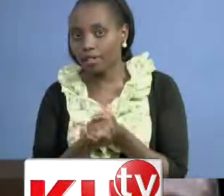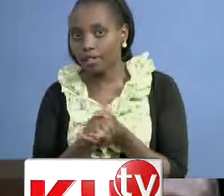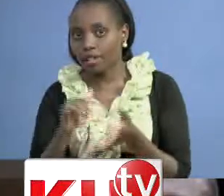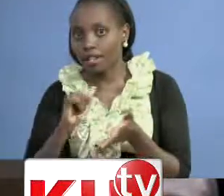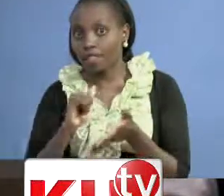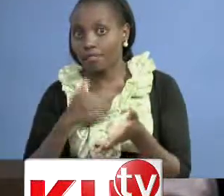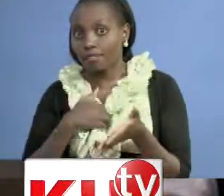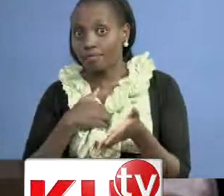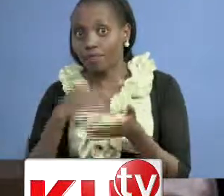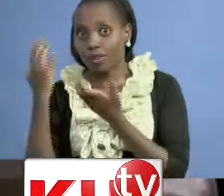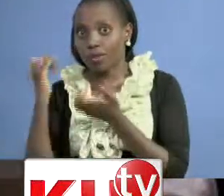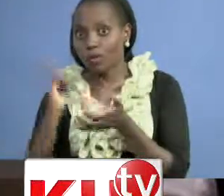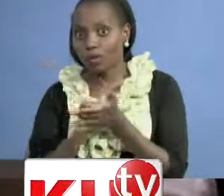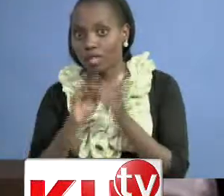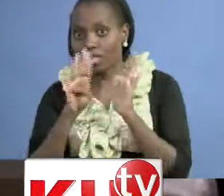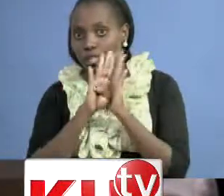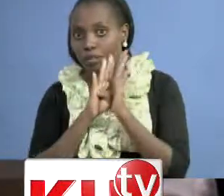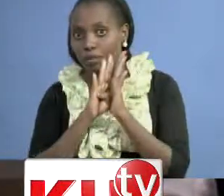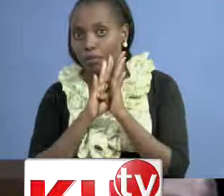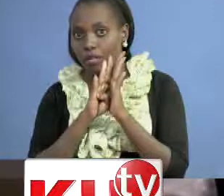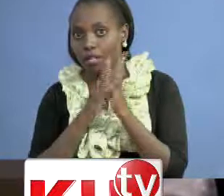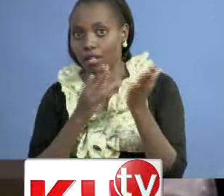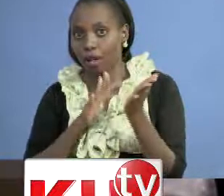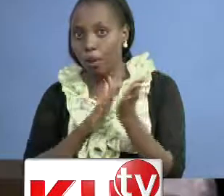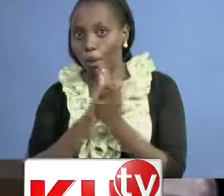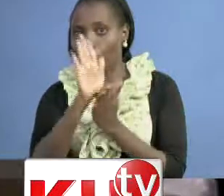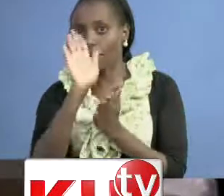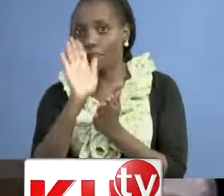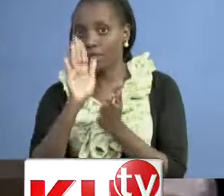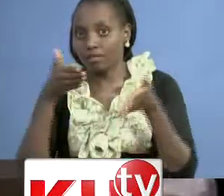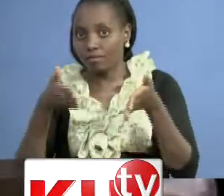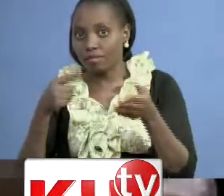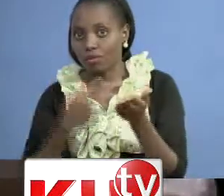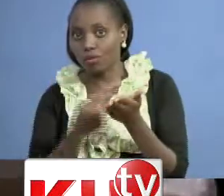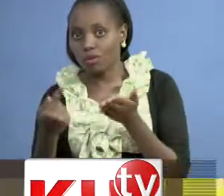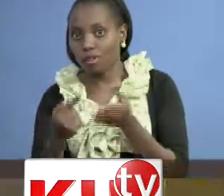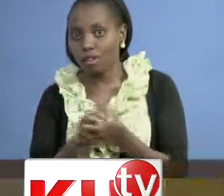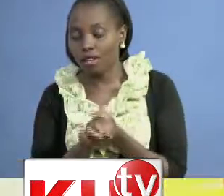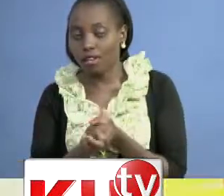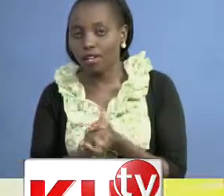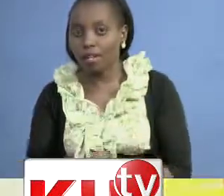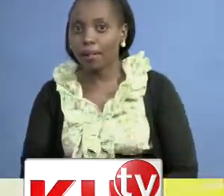nina imani kwamba hiyo bill itakuwa published wiki hii.